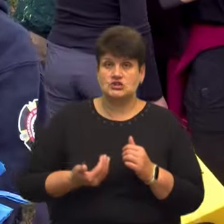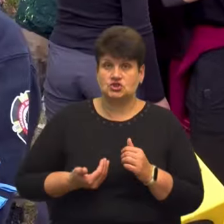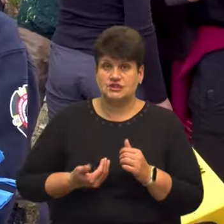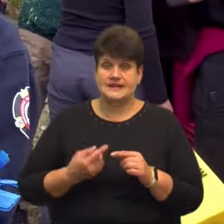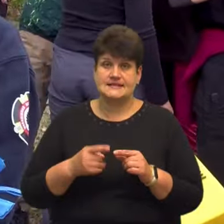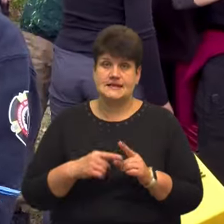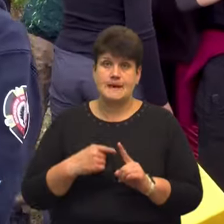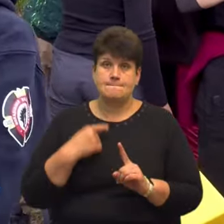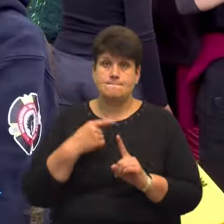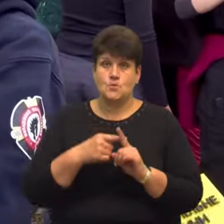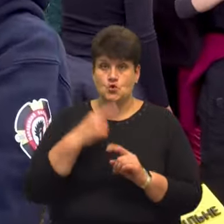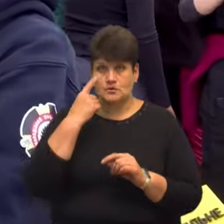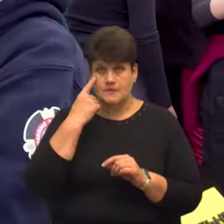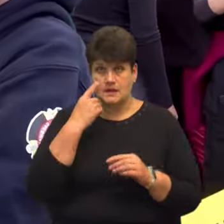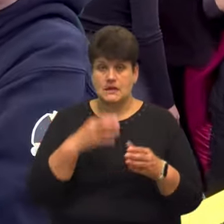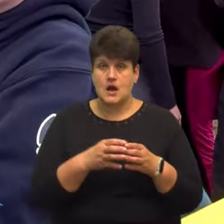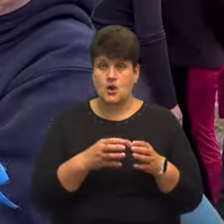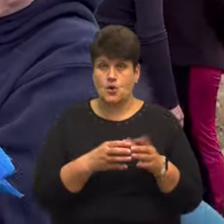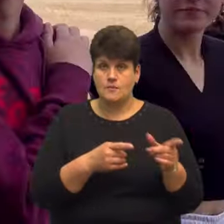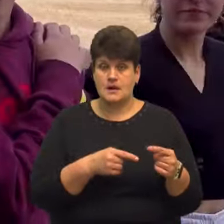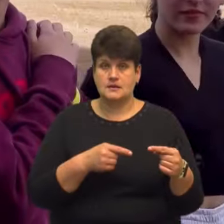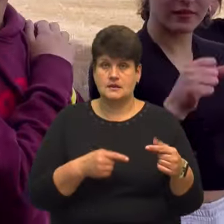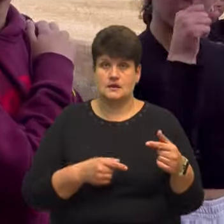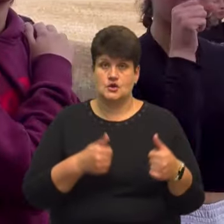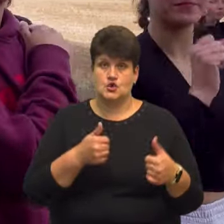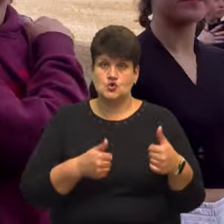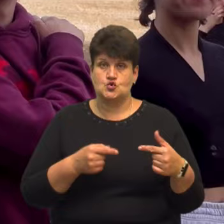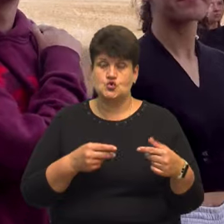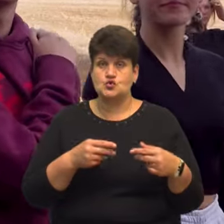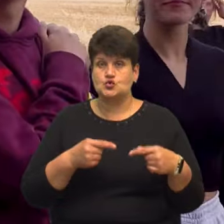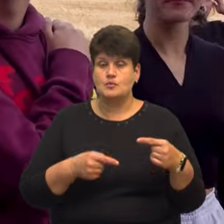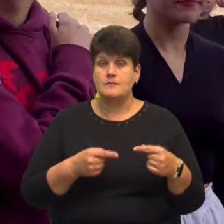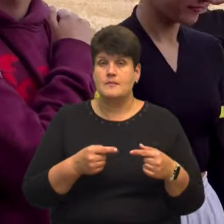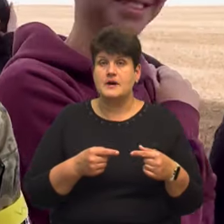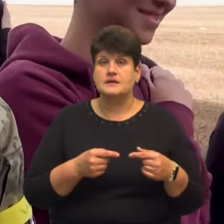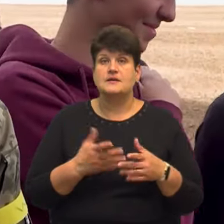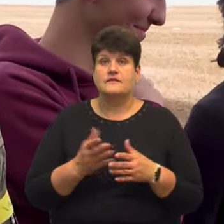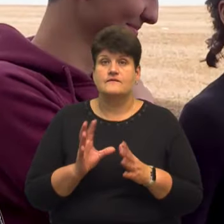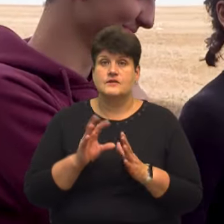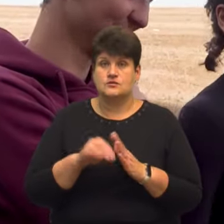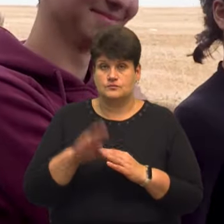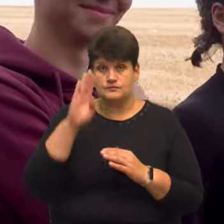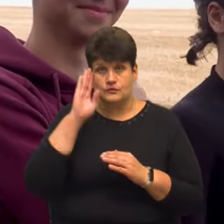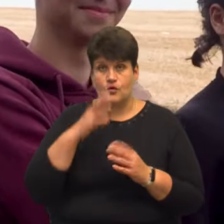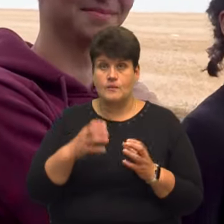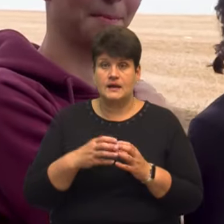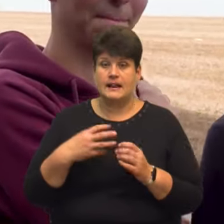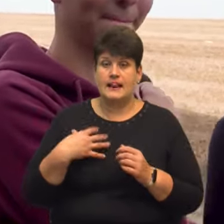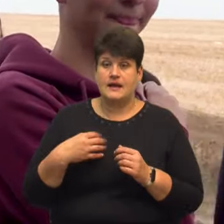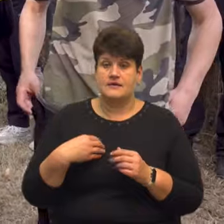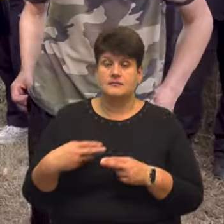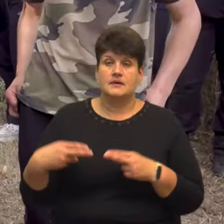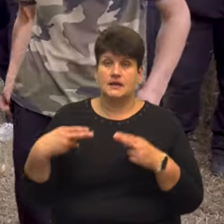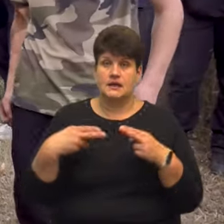як плюс бал для команди суперника увійшов до команди левів каже він приїхав на табір